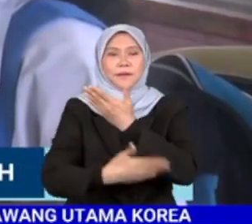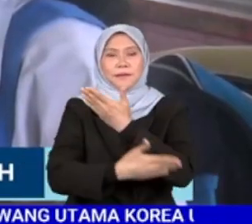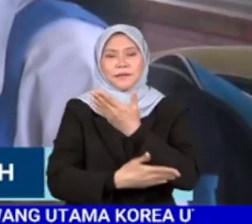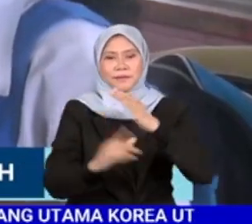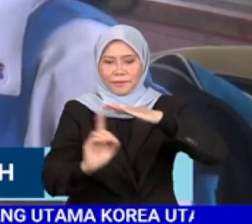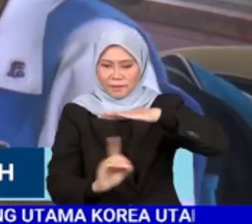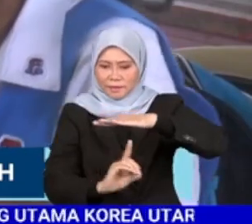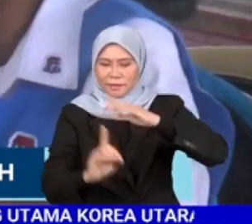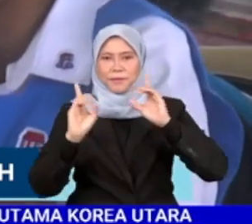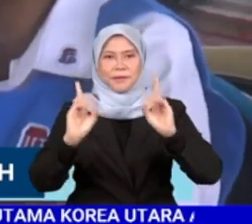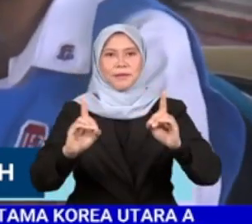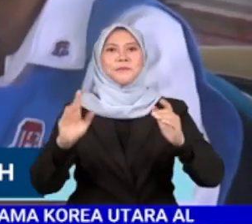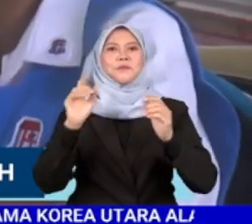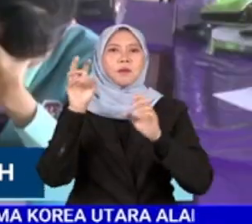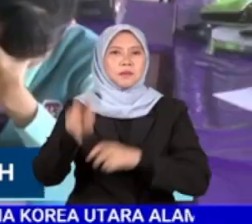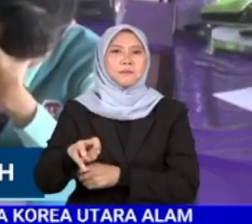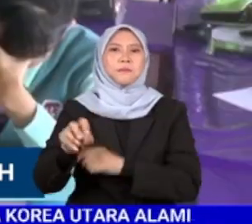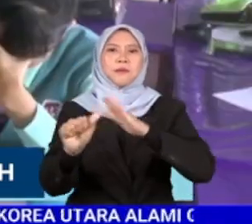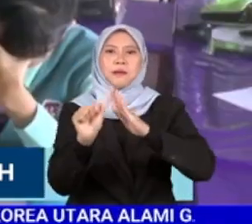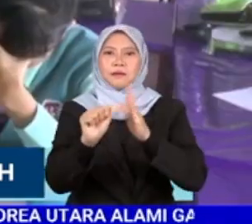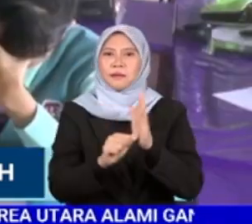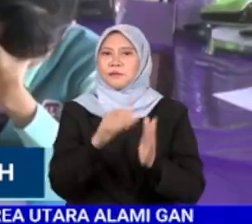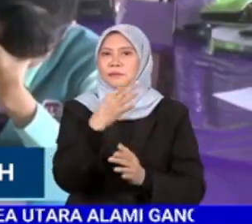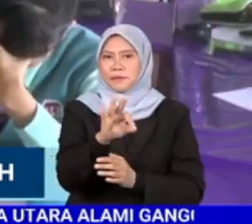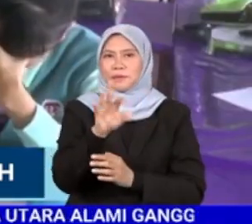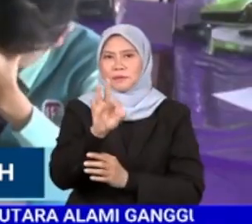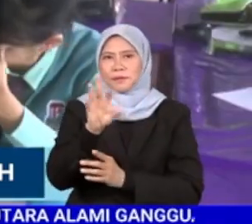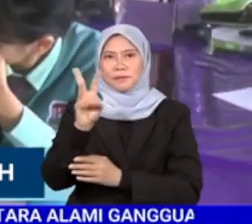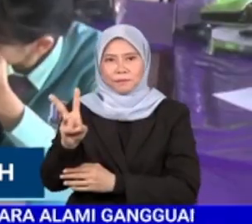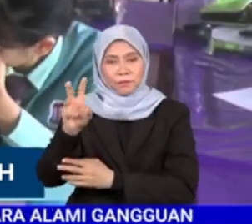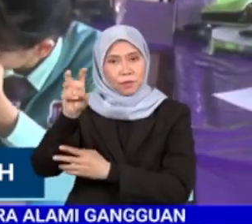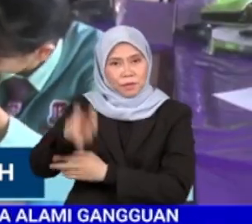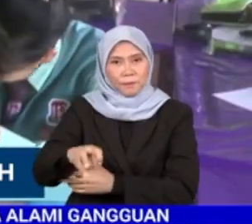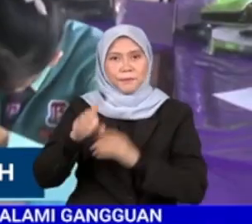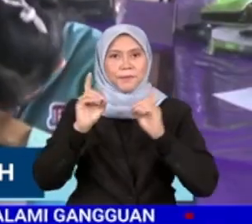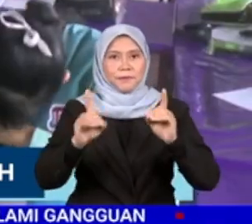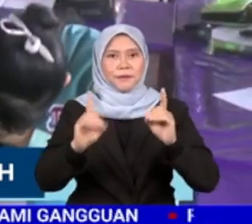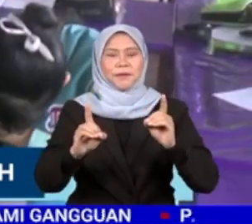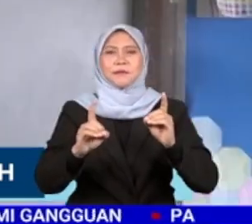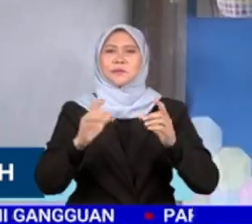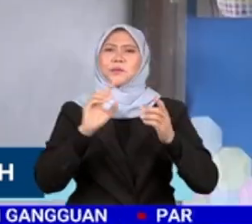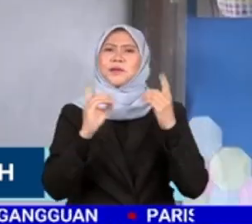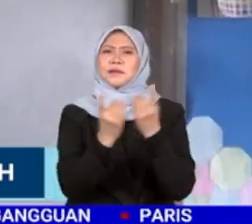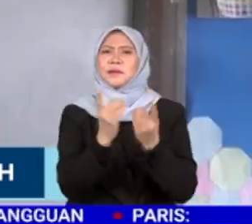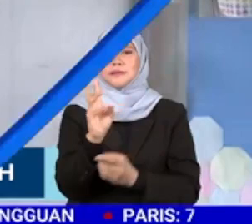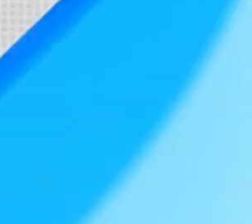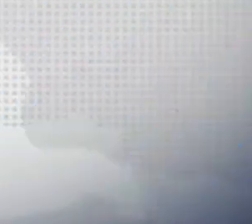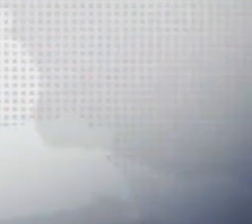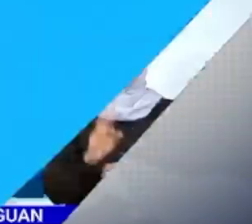dasar pendidikan wajib di bawah Akta Pendidikan 1996 hanya mewajibkan pendidikan setakat darjah 6.